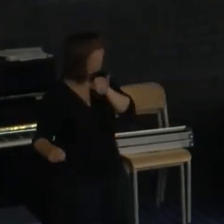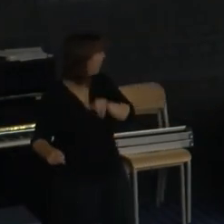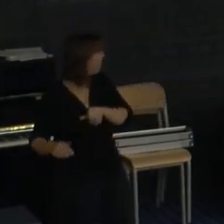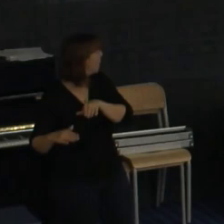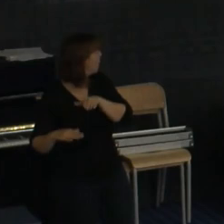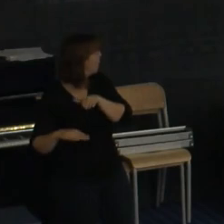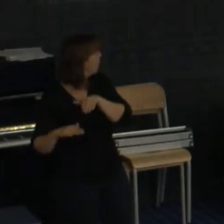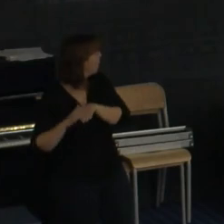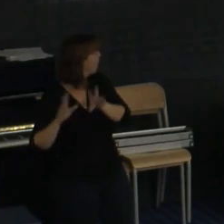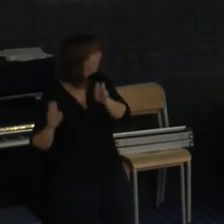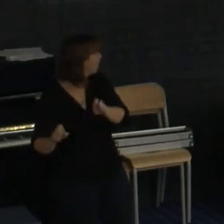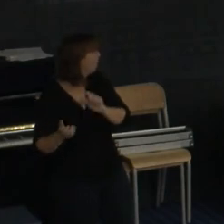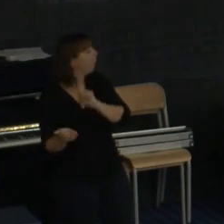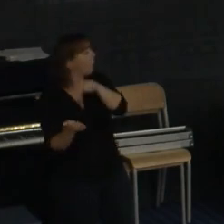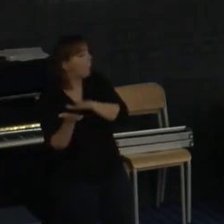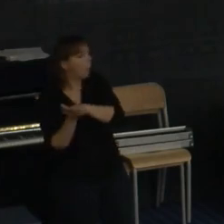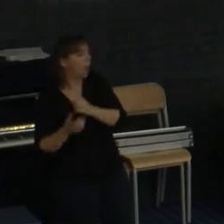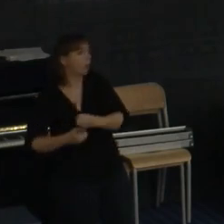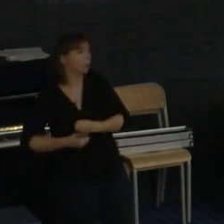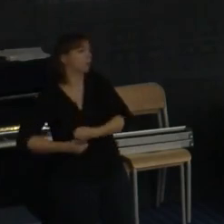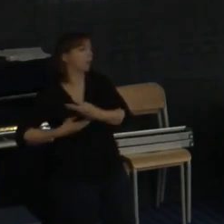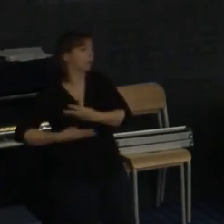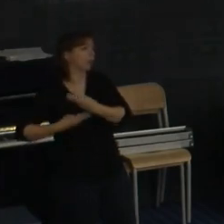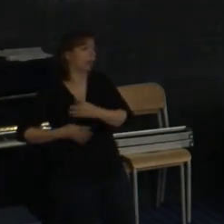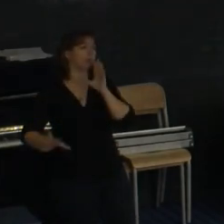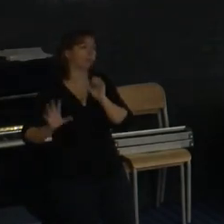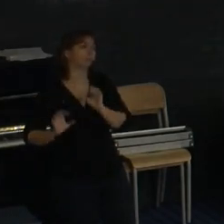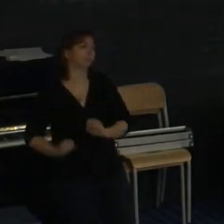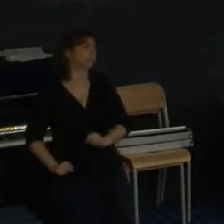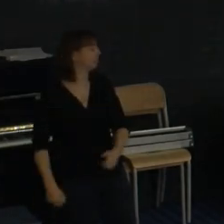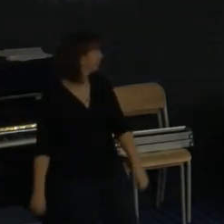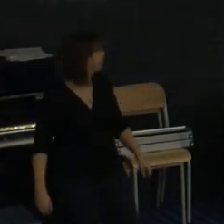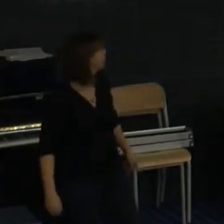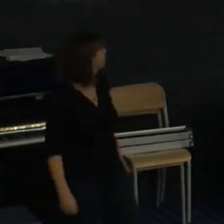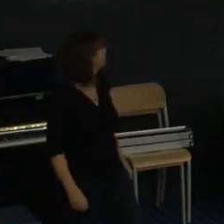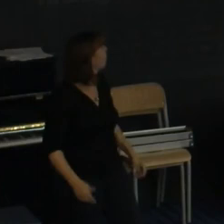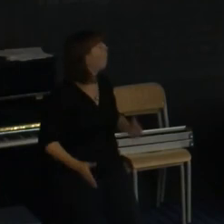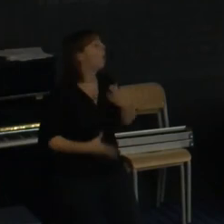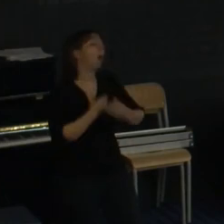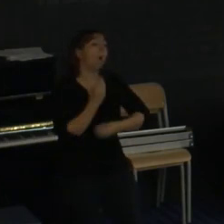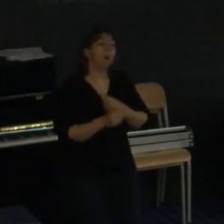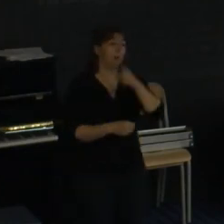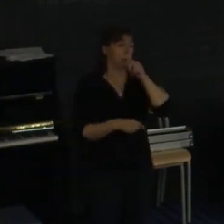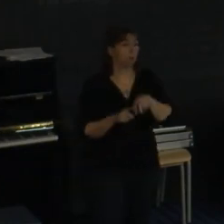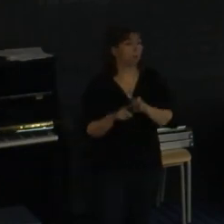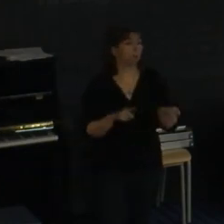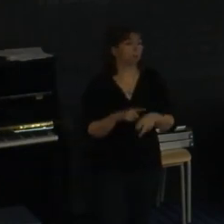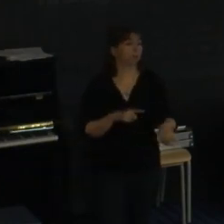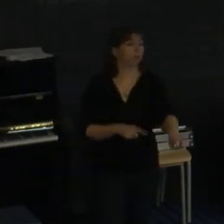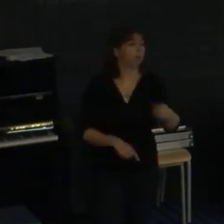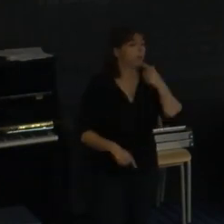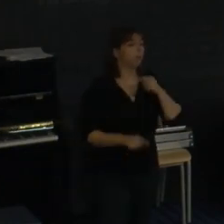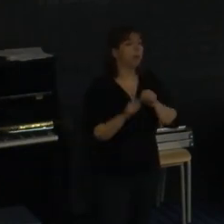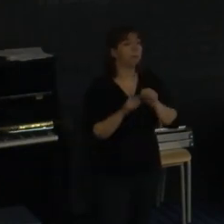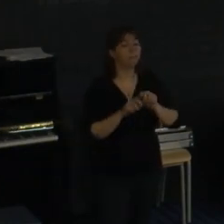qui va m'afficher les locals, etc. Donc, on peut débugger de cette manière-là. On peut aussi s'amuser à naviguer. On a le PyDown, le PyUp,